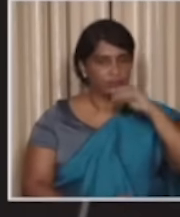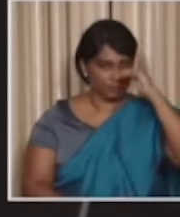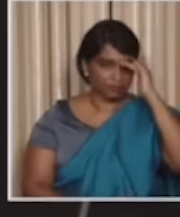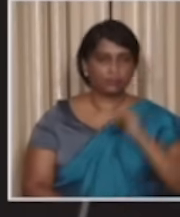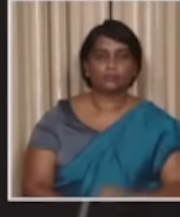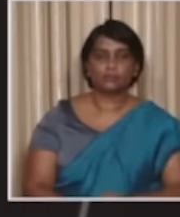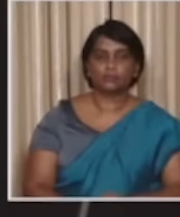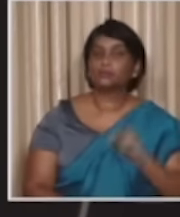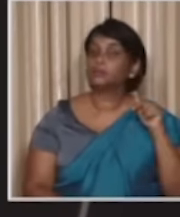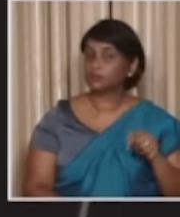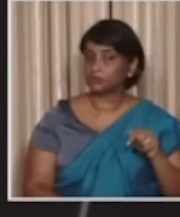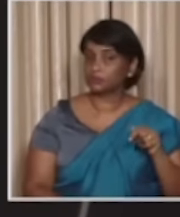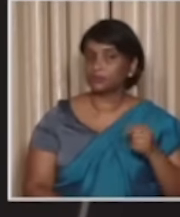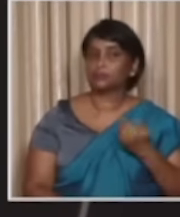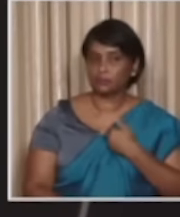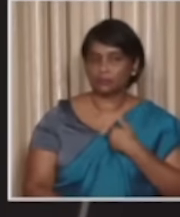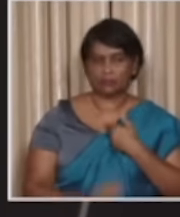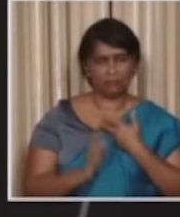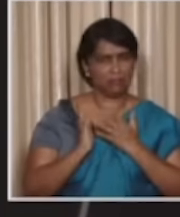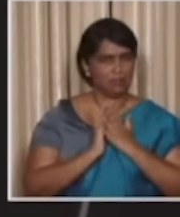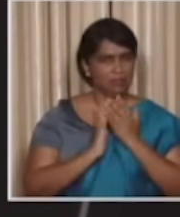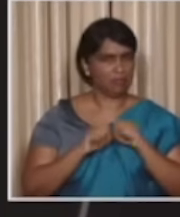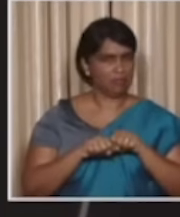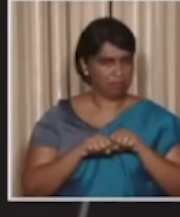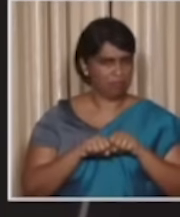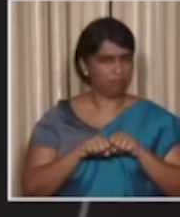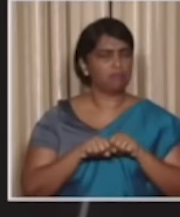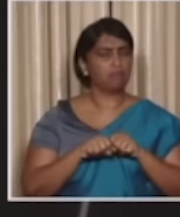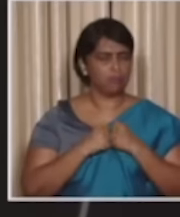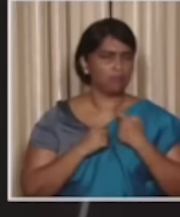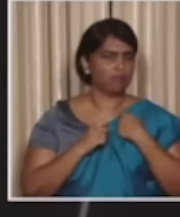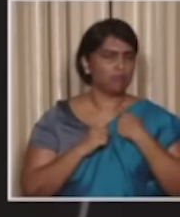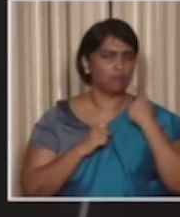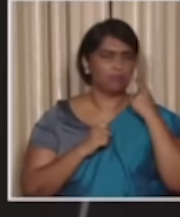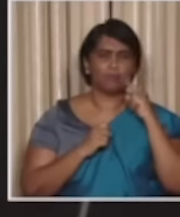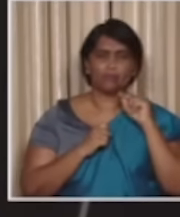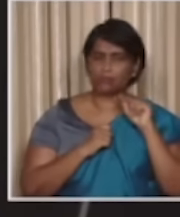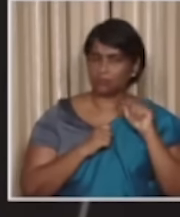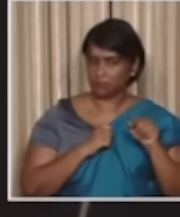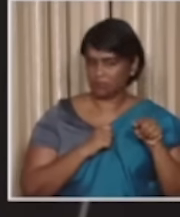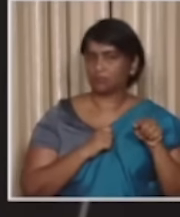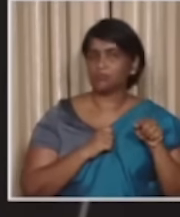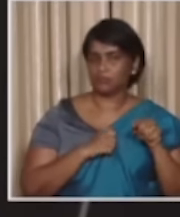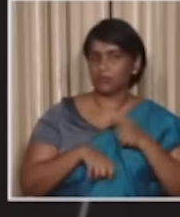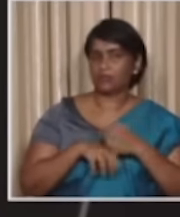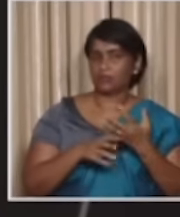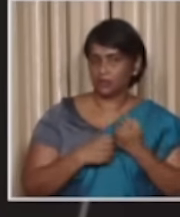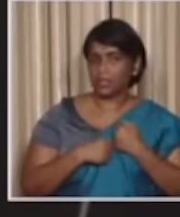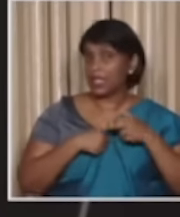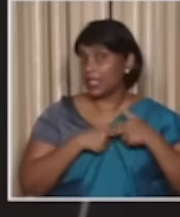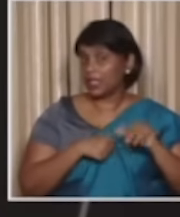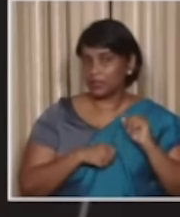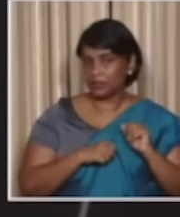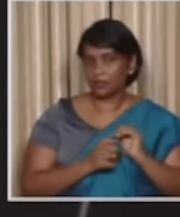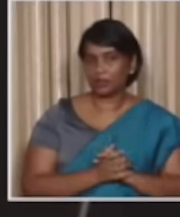කතානායකතුමනි අද මම මේ වරප්‍රසාද ප්‍රශ්නයකට කාලේ ලබාගත්ත හේතුව